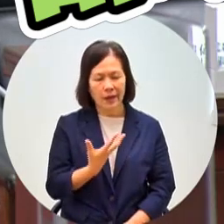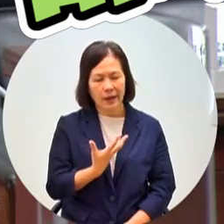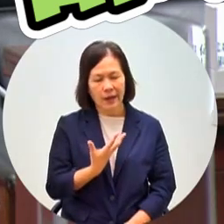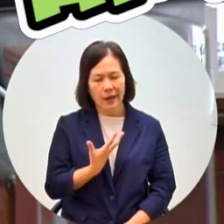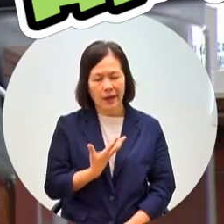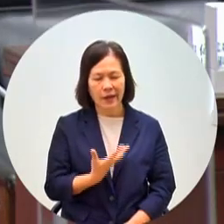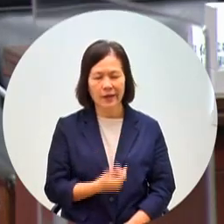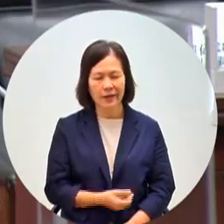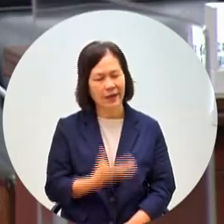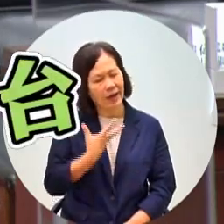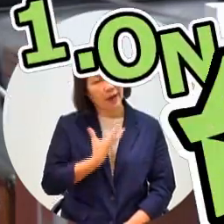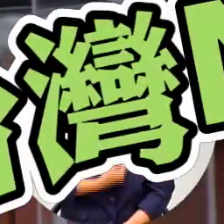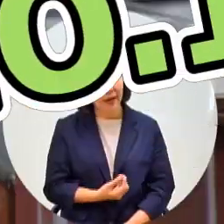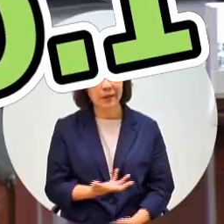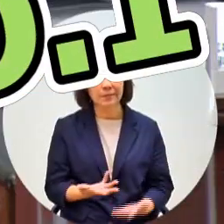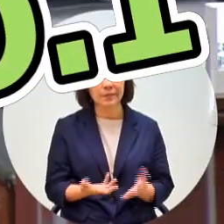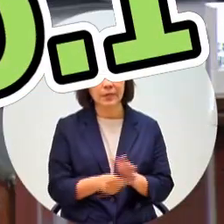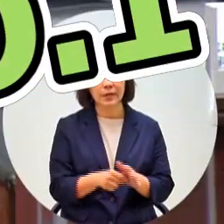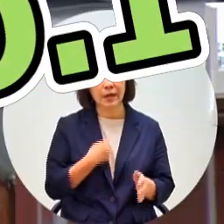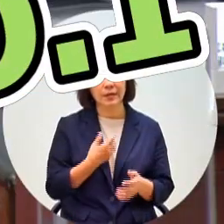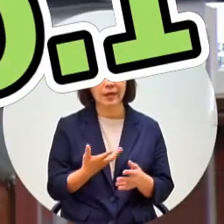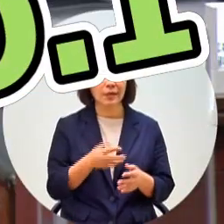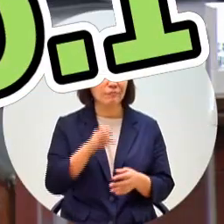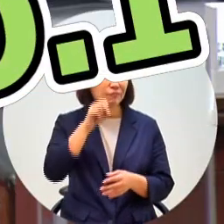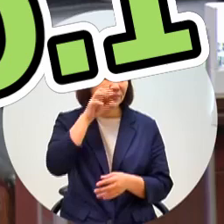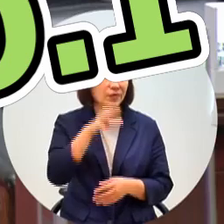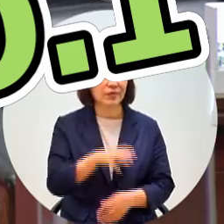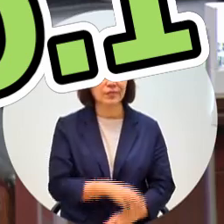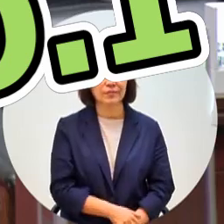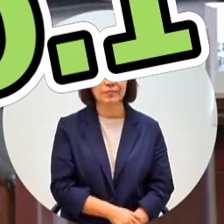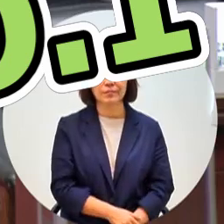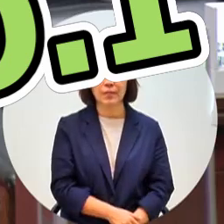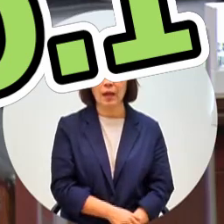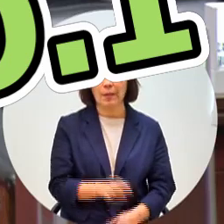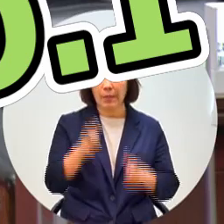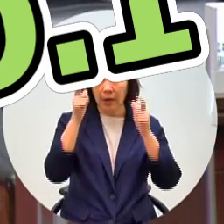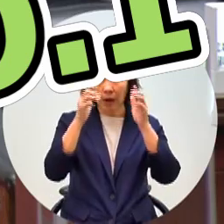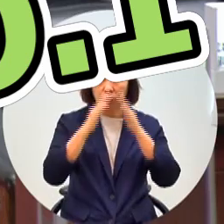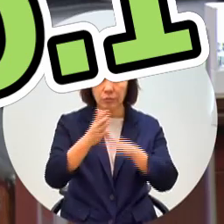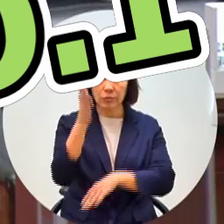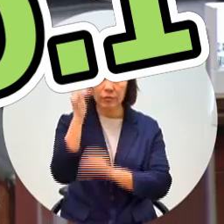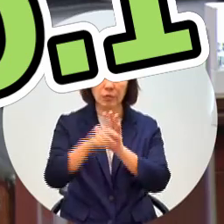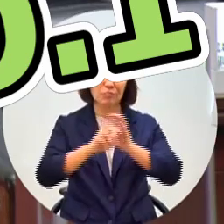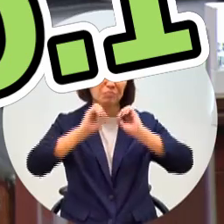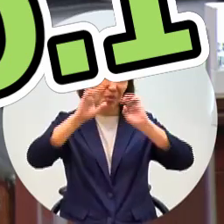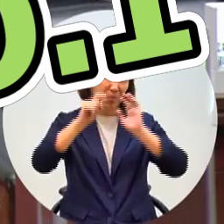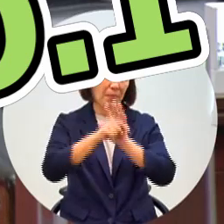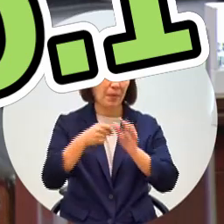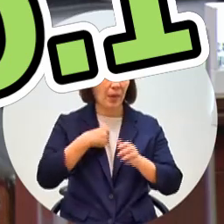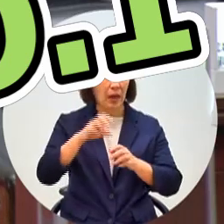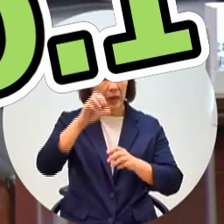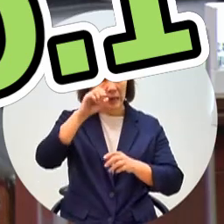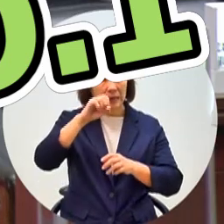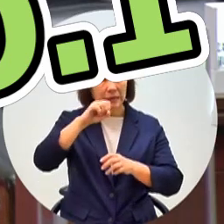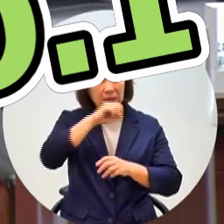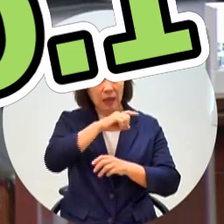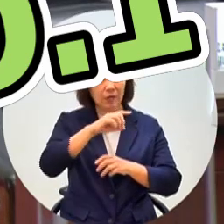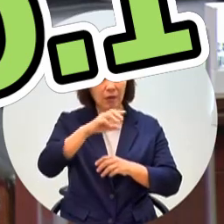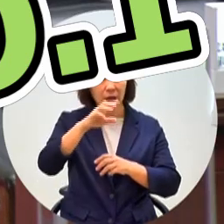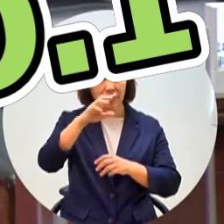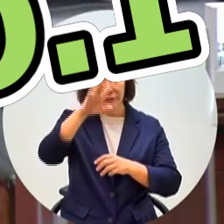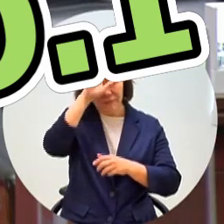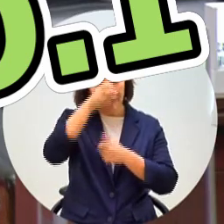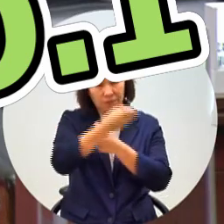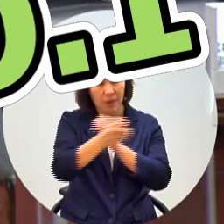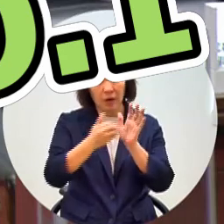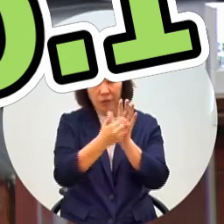可叹的一个名誉啊！高雄市政府号称台湾的防疫模范生，